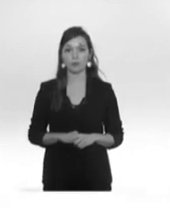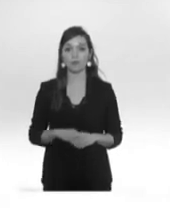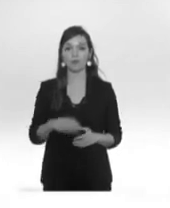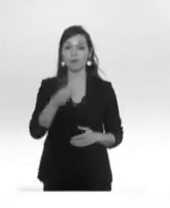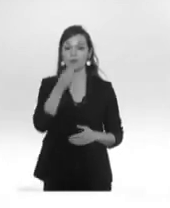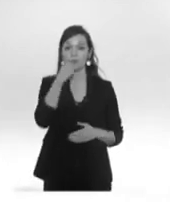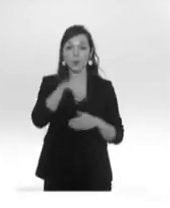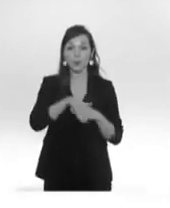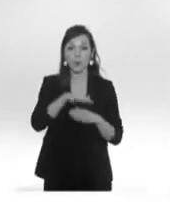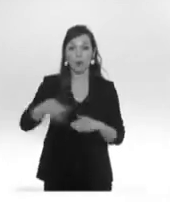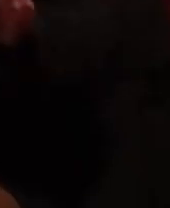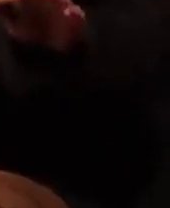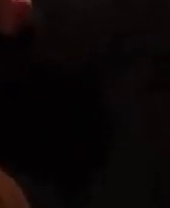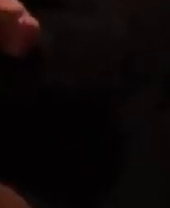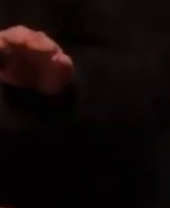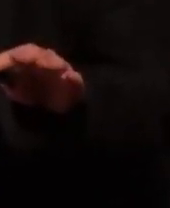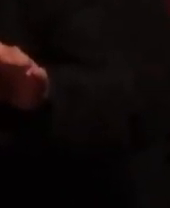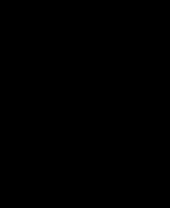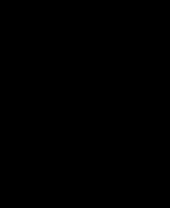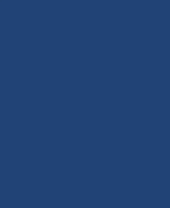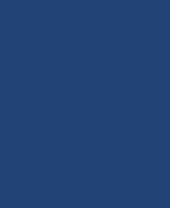bien bonsoir mes chers